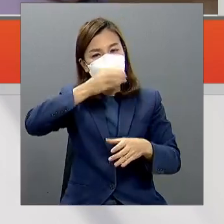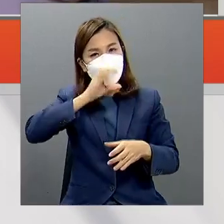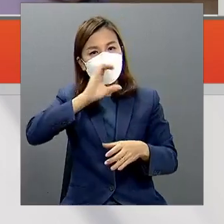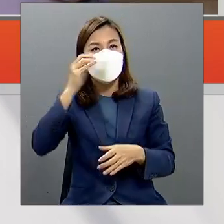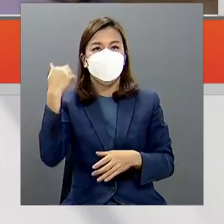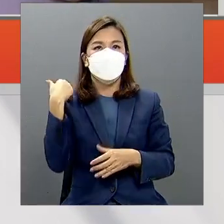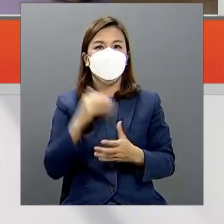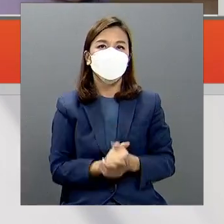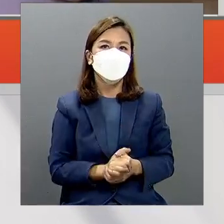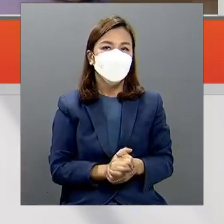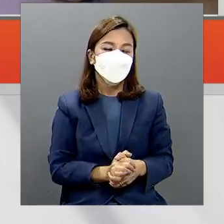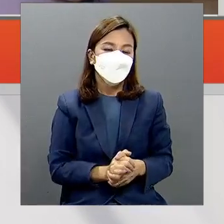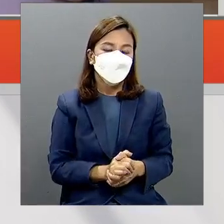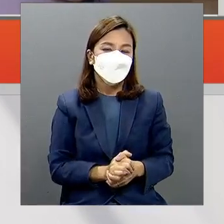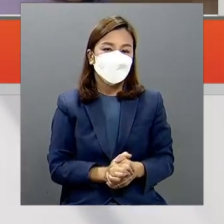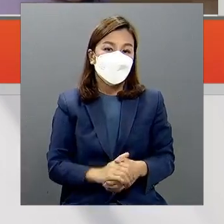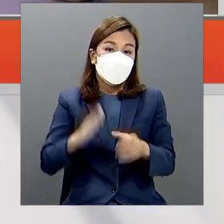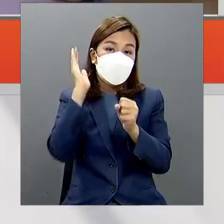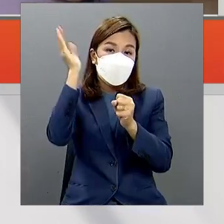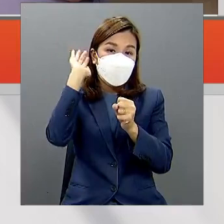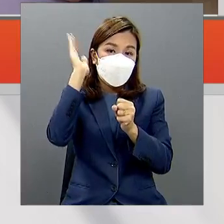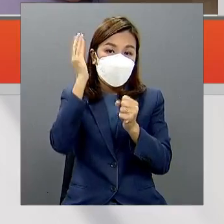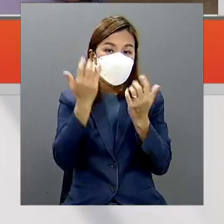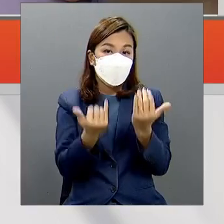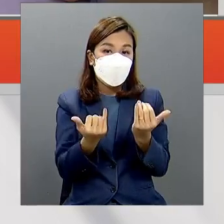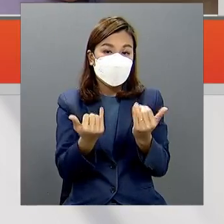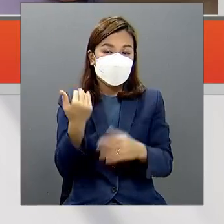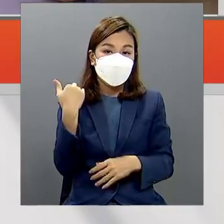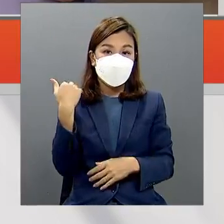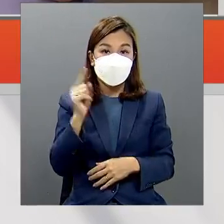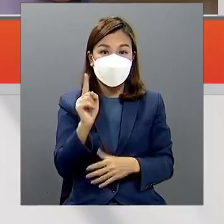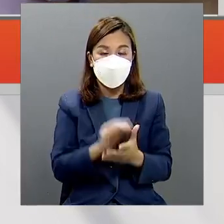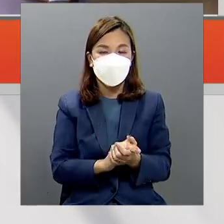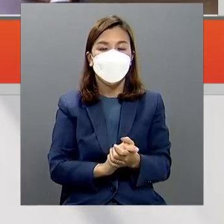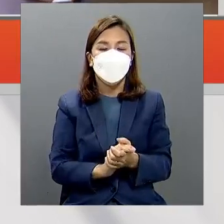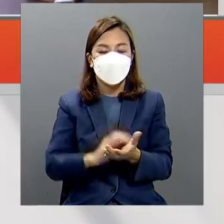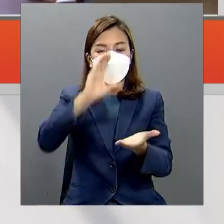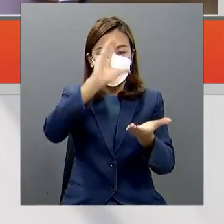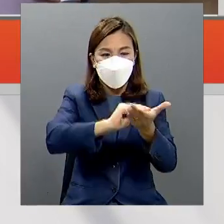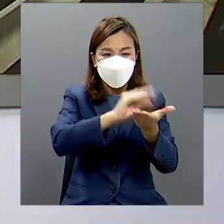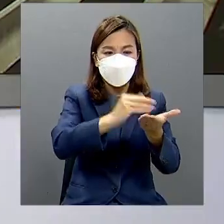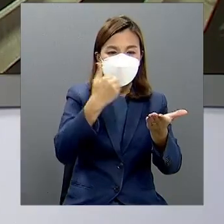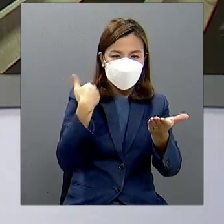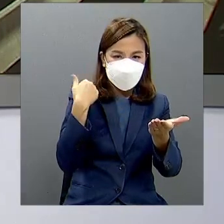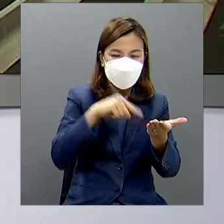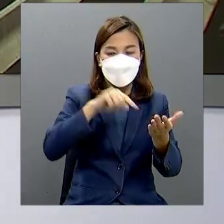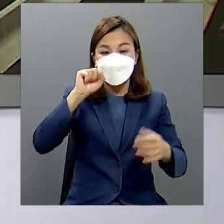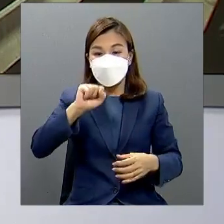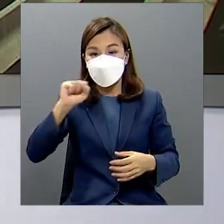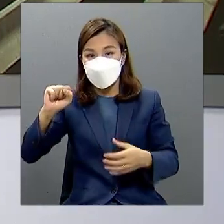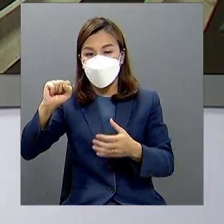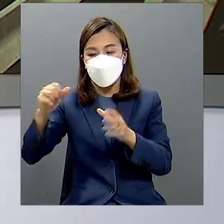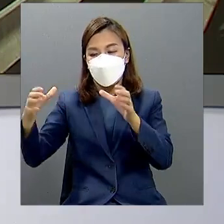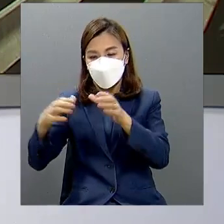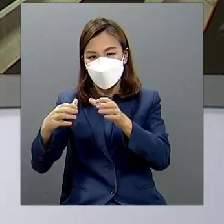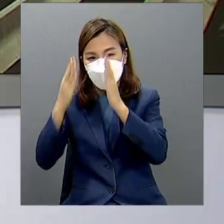าอภิปรายคราวนี้มีทั้งพลังทางข้อมูลและพลังทางเสียงส.ส.นะคะเอาเป็นว่าปัจจัยสถานการณ์บ้